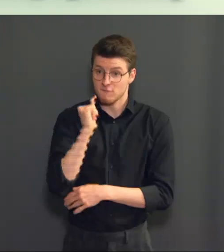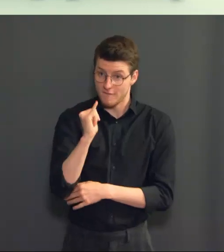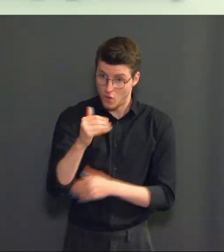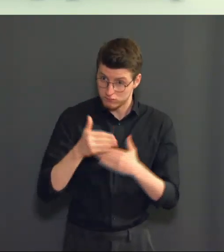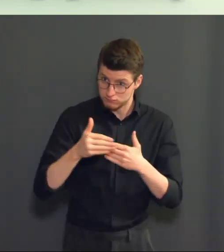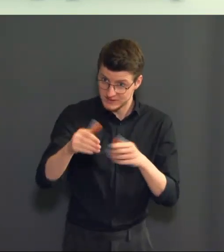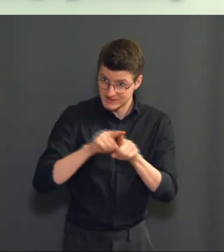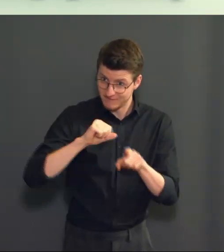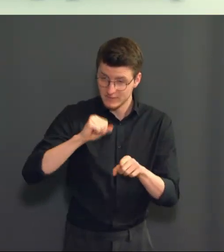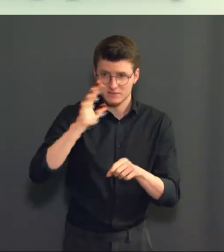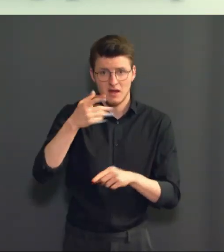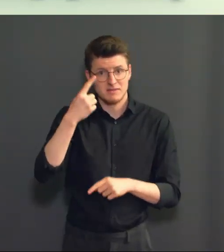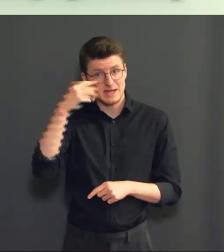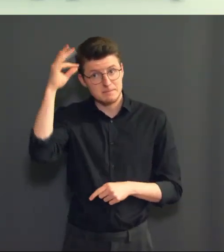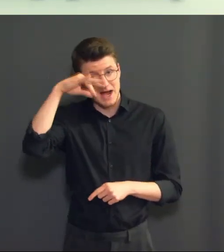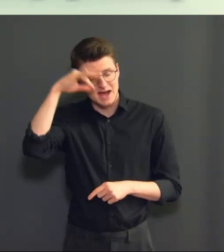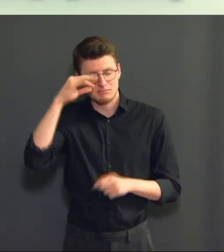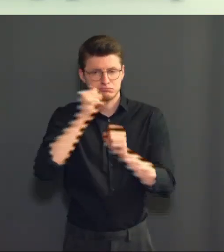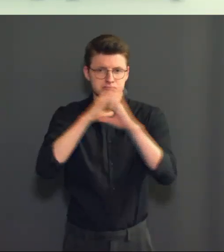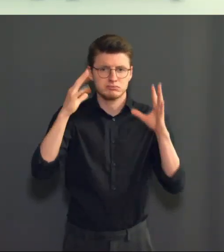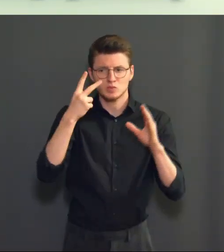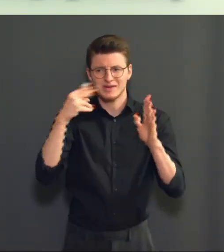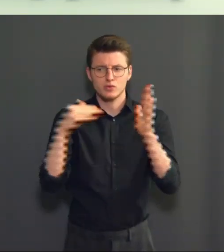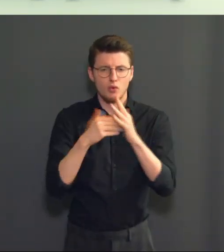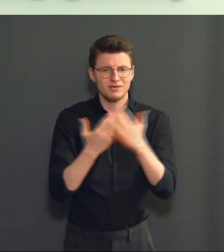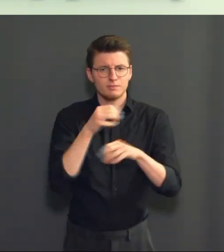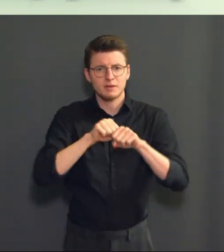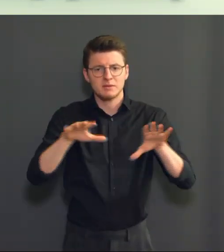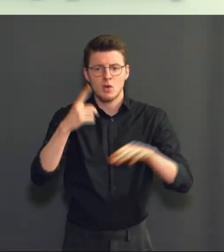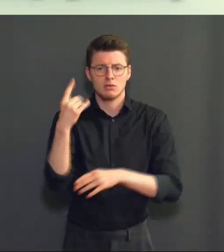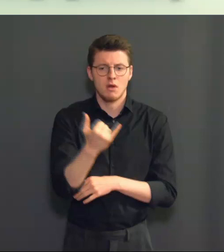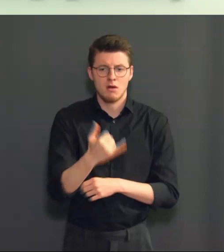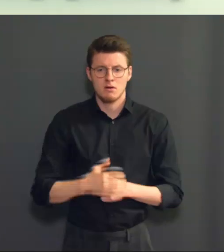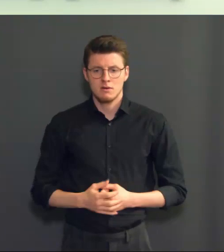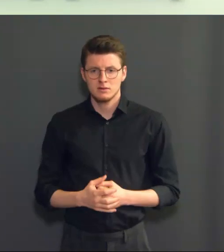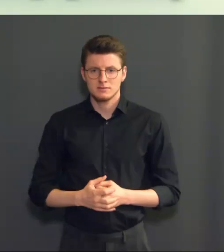van 2000 nieuwe besmettingen per dag kunnen zitten.